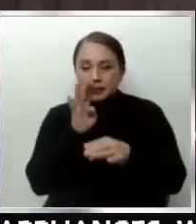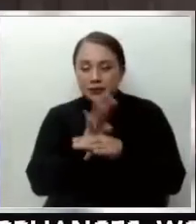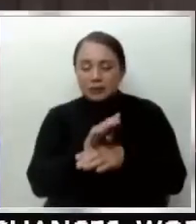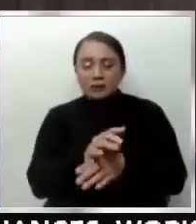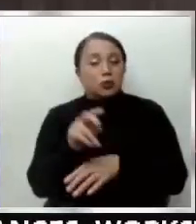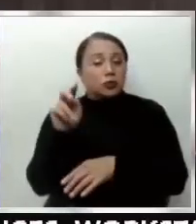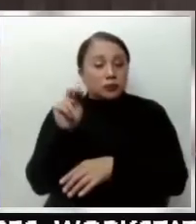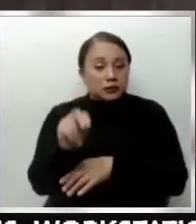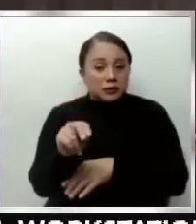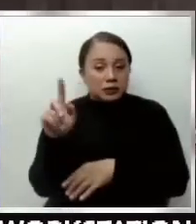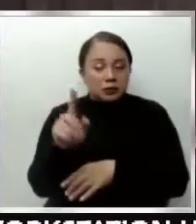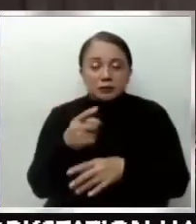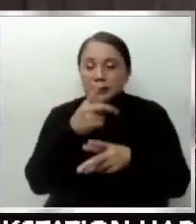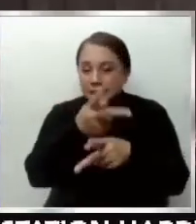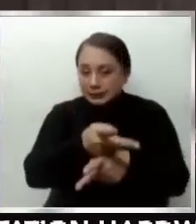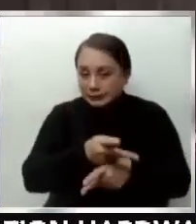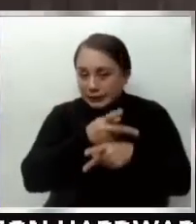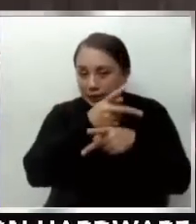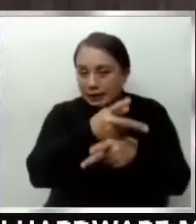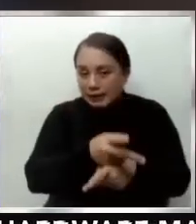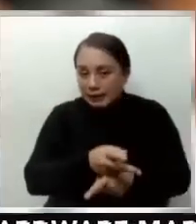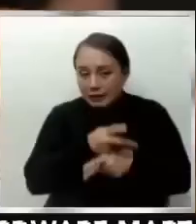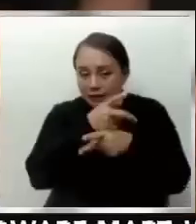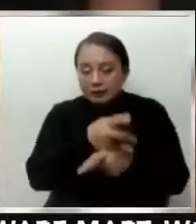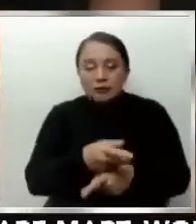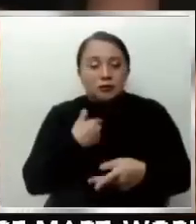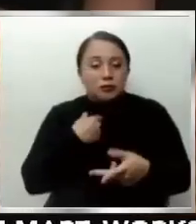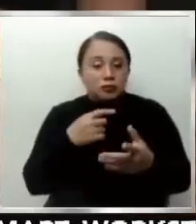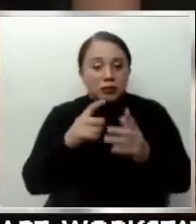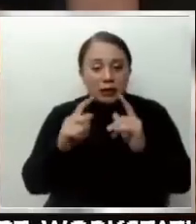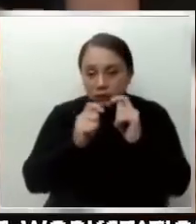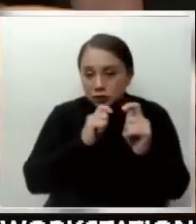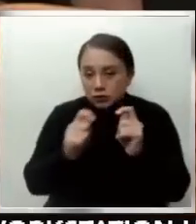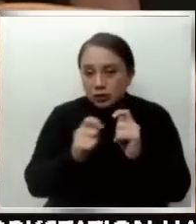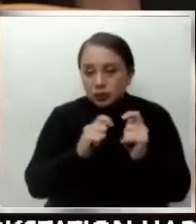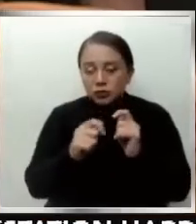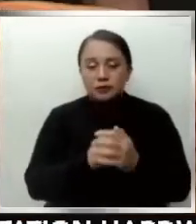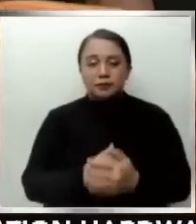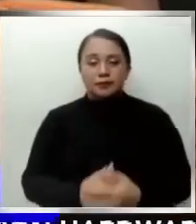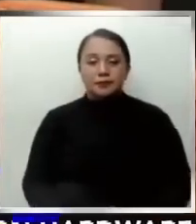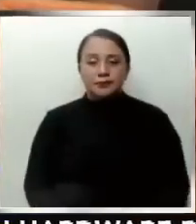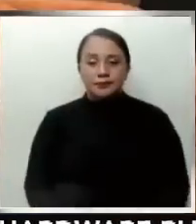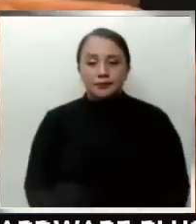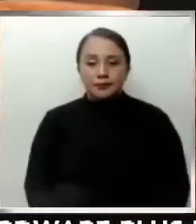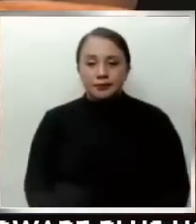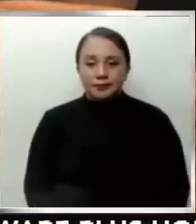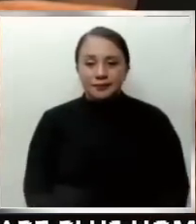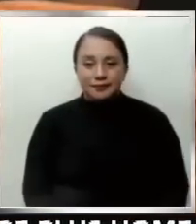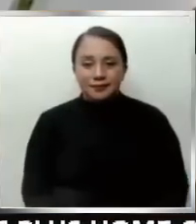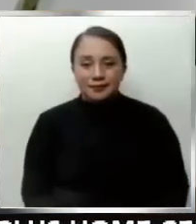maging maingat pagdating po sa mga ganong m transac integrated news